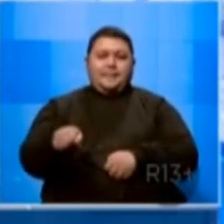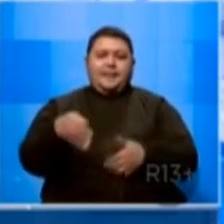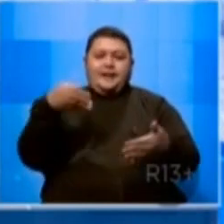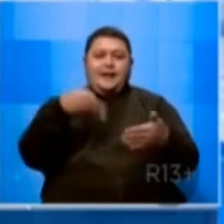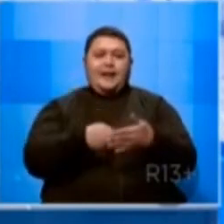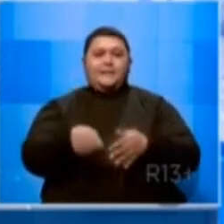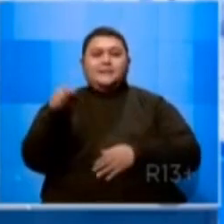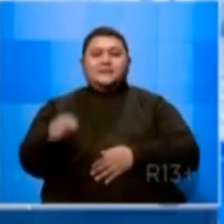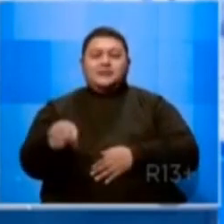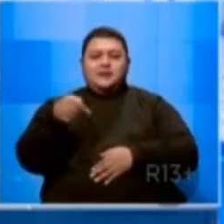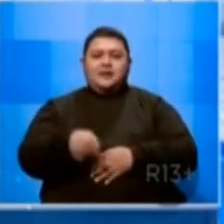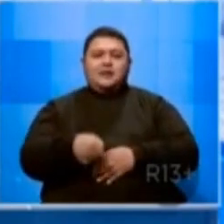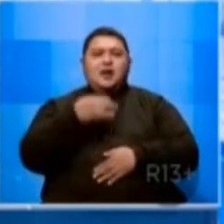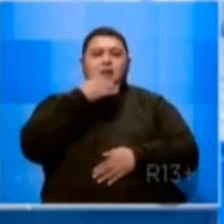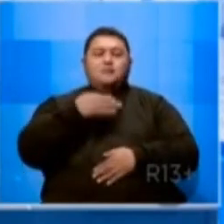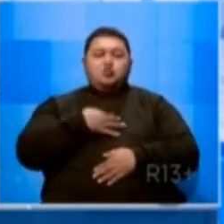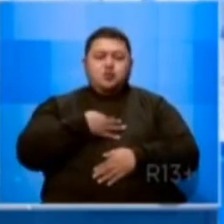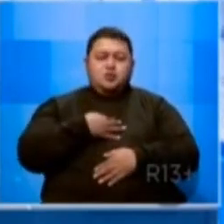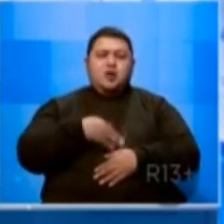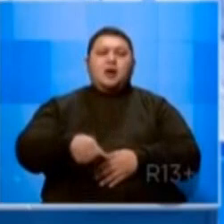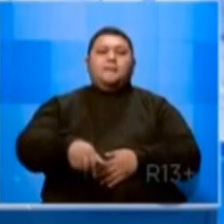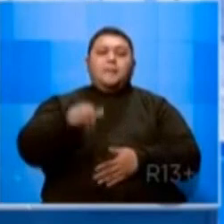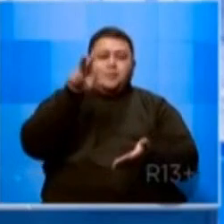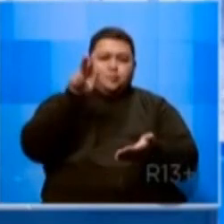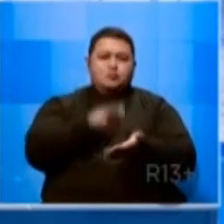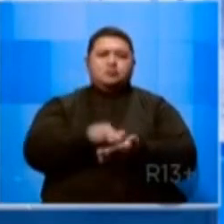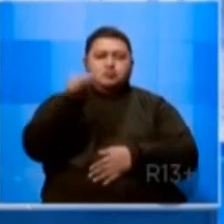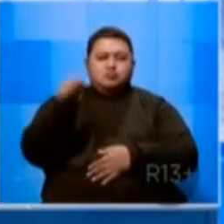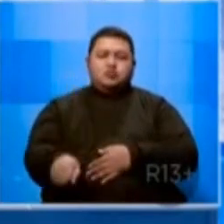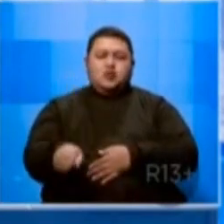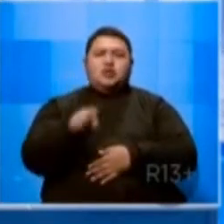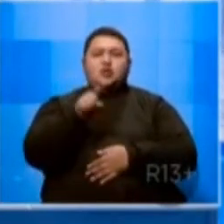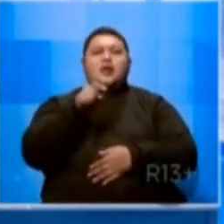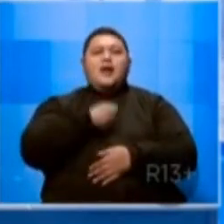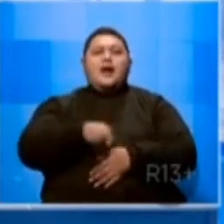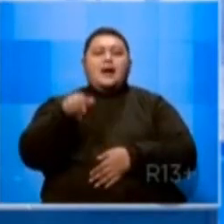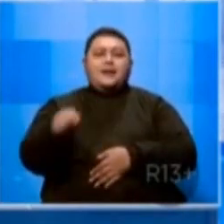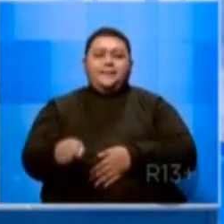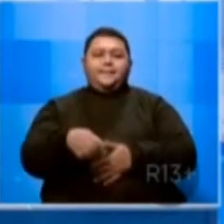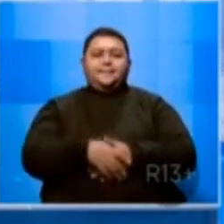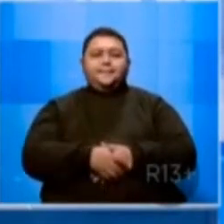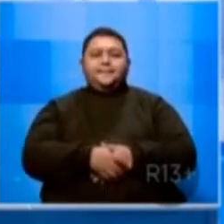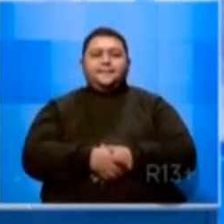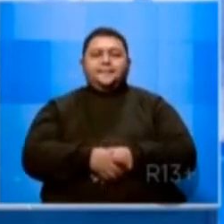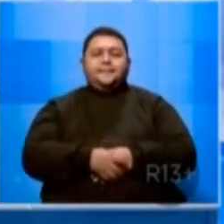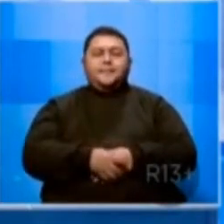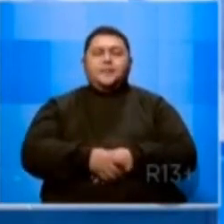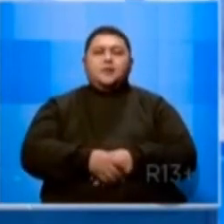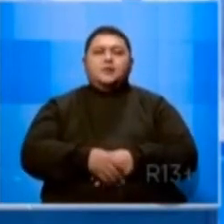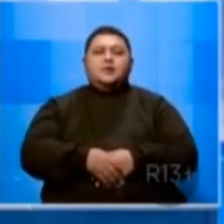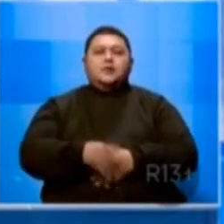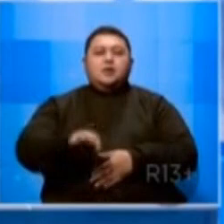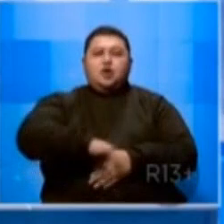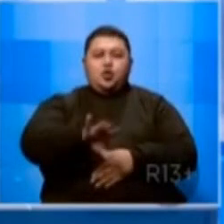dalam sidang ini yang memiliki kewenangan untuk memutuskan perkara adalah majelis hakim jadi saat itu keluarga